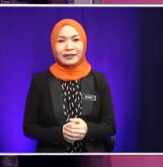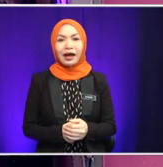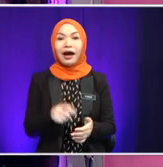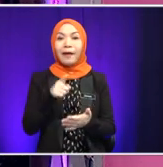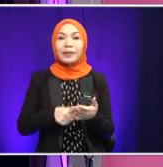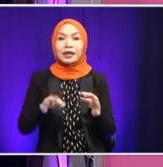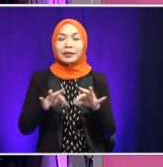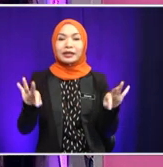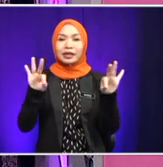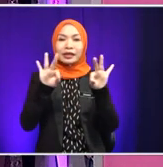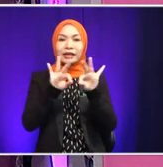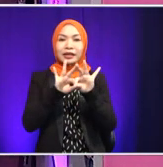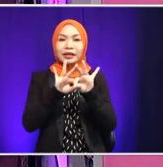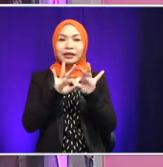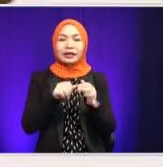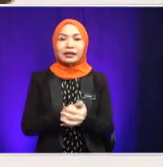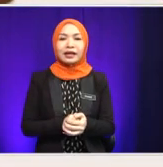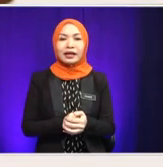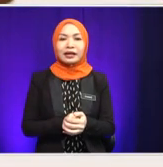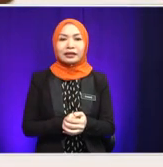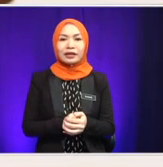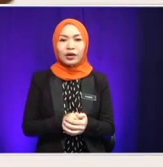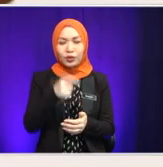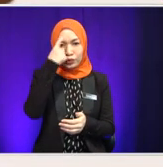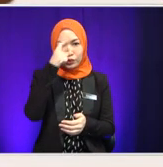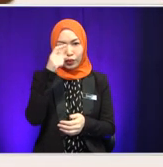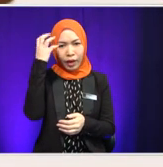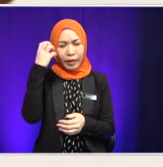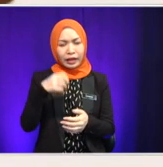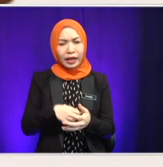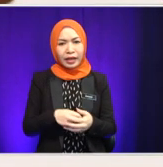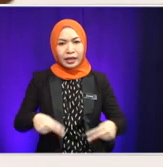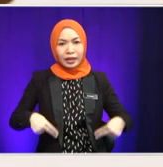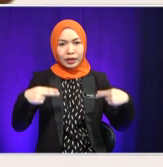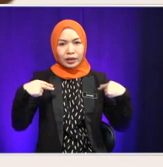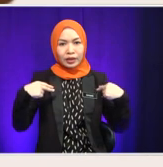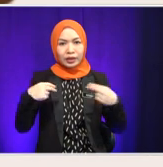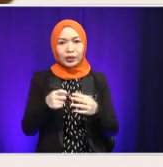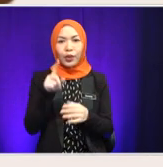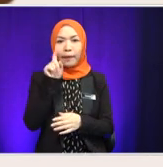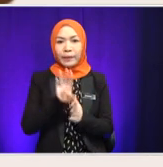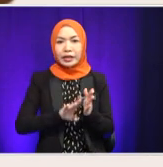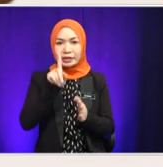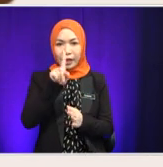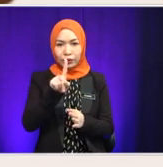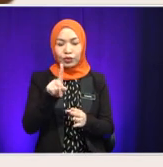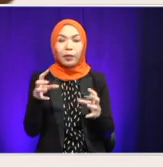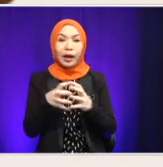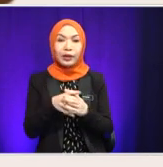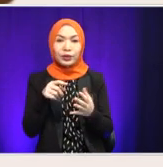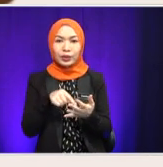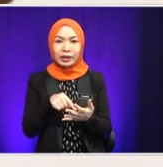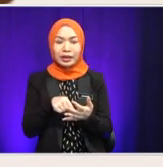ini dapat mengukuhkan ekonomi negara bila rakyat kita ini rakyat Indonesia hidup dalam satu padu tak berperang tak bergaduh tak ada